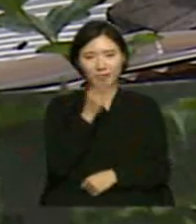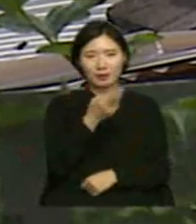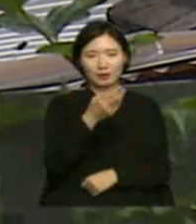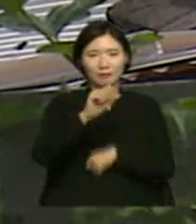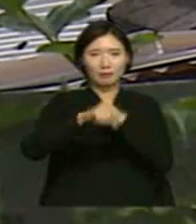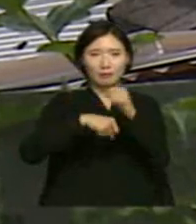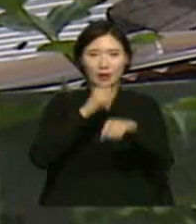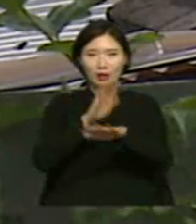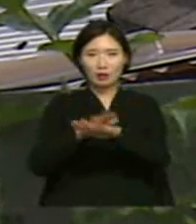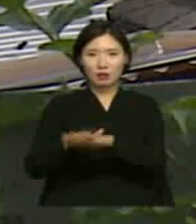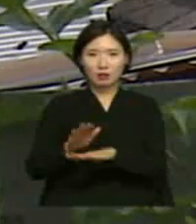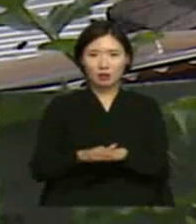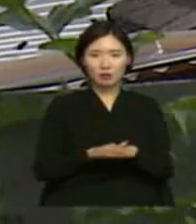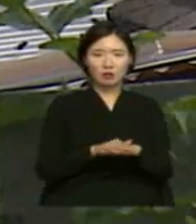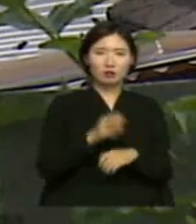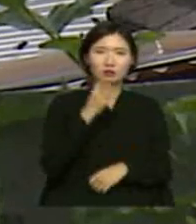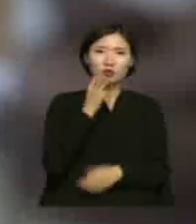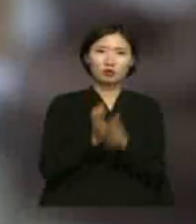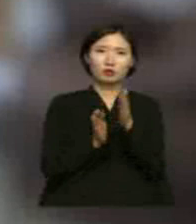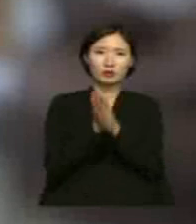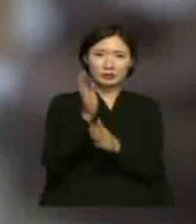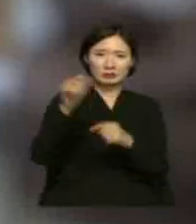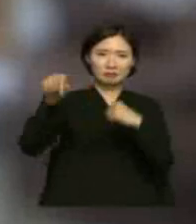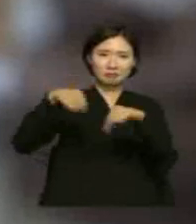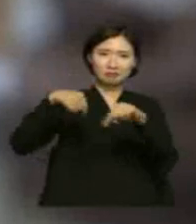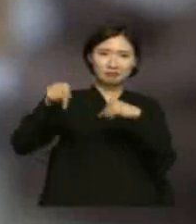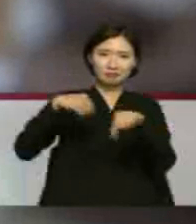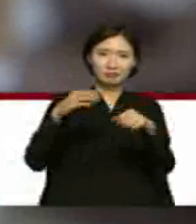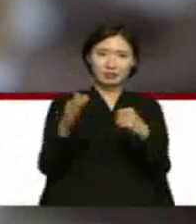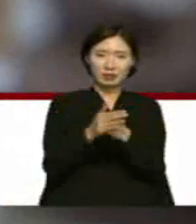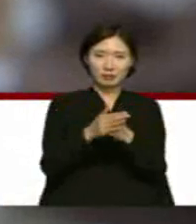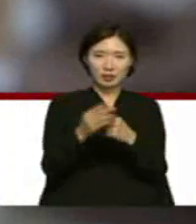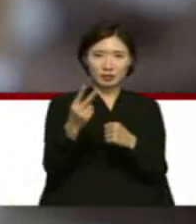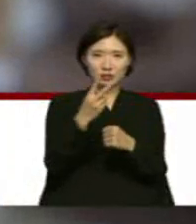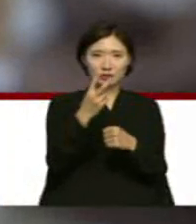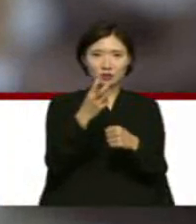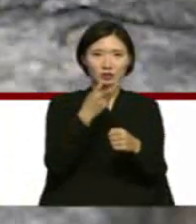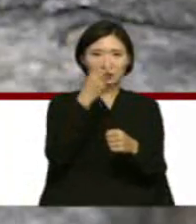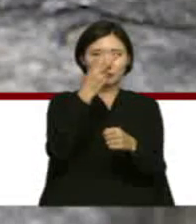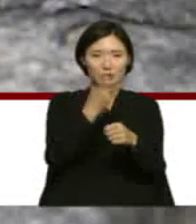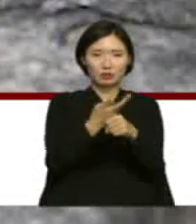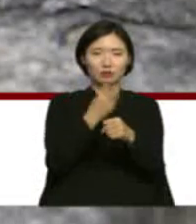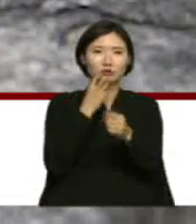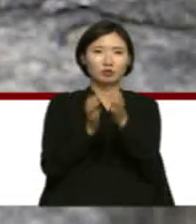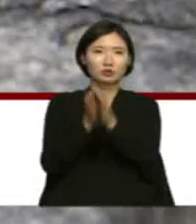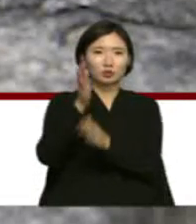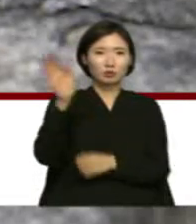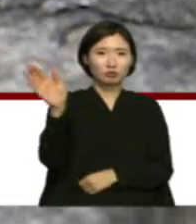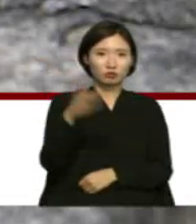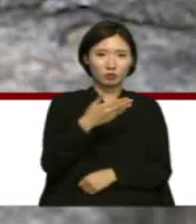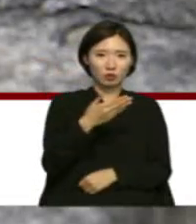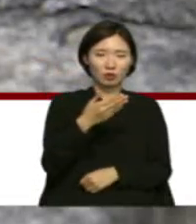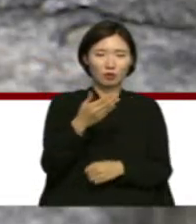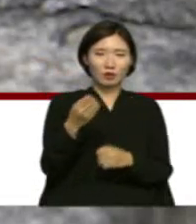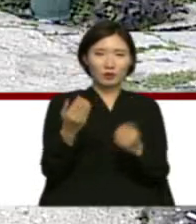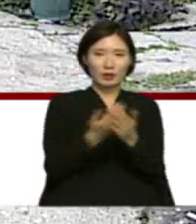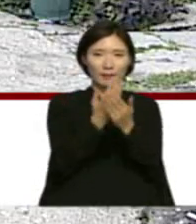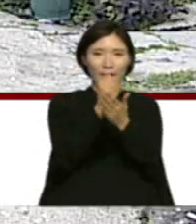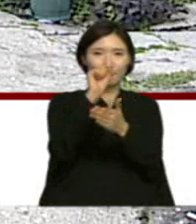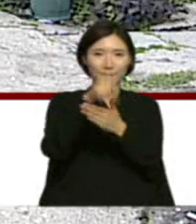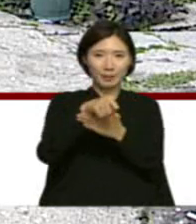서울시의 오락가락하는 정책 때문 사직 2구역은 2012년 서울시로부터 재개발 사업시행 인가를 받았지만